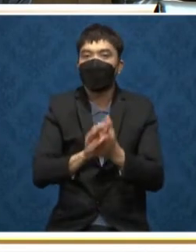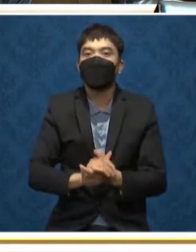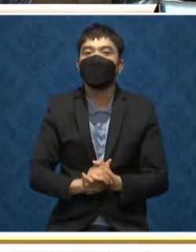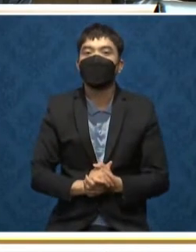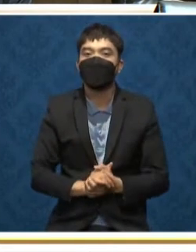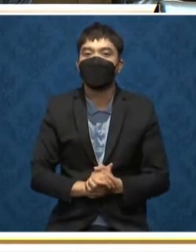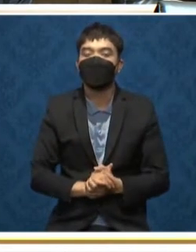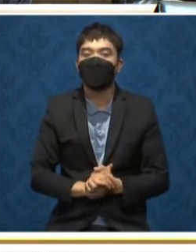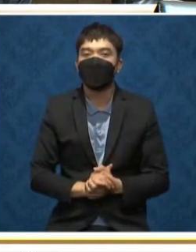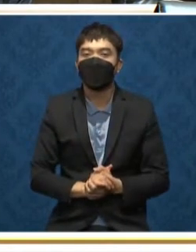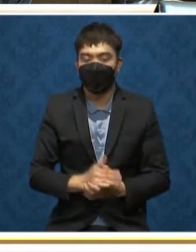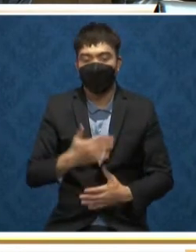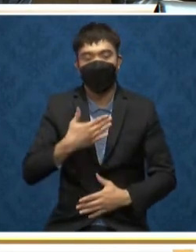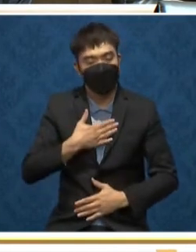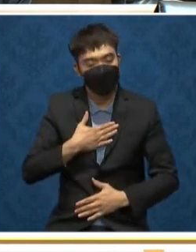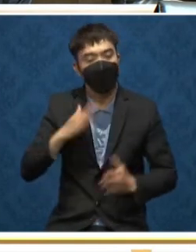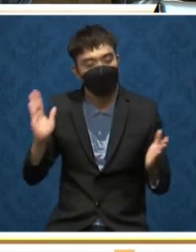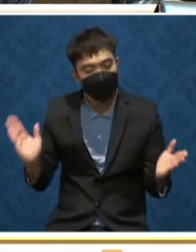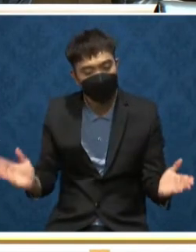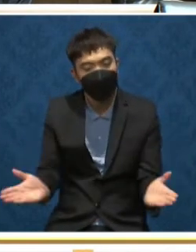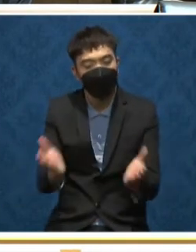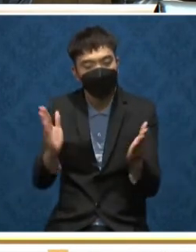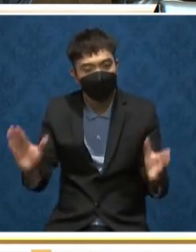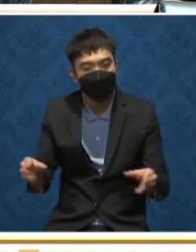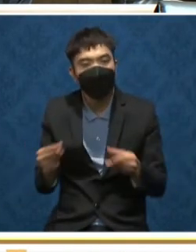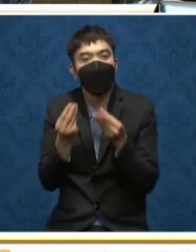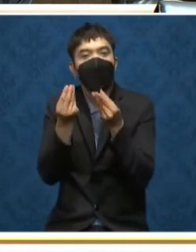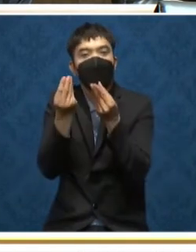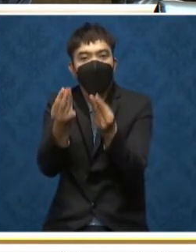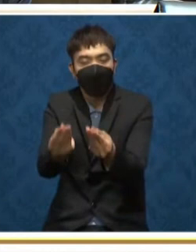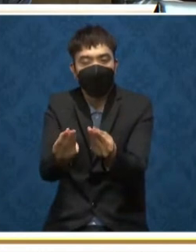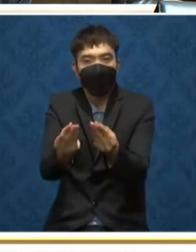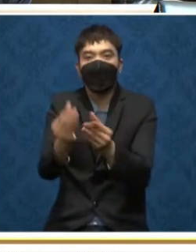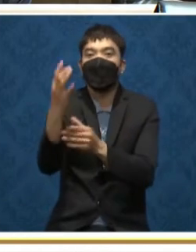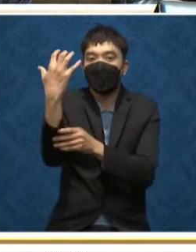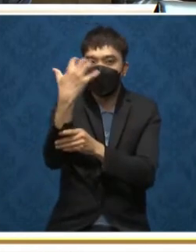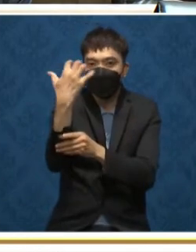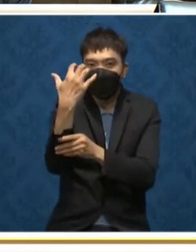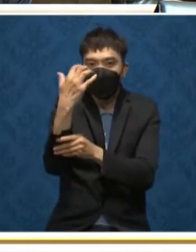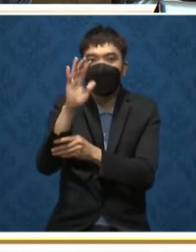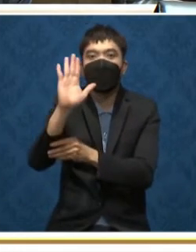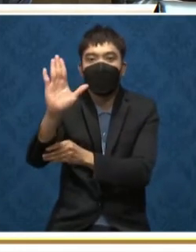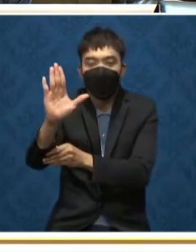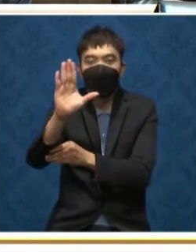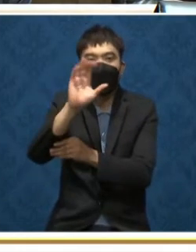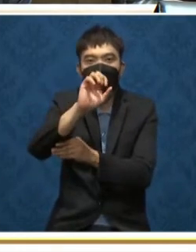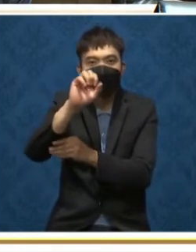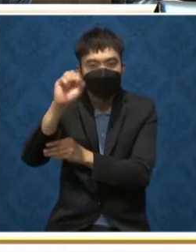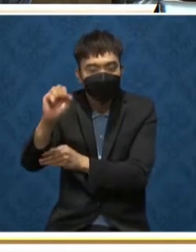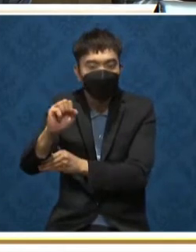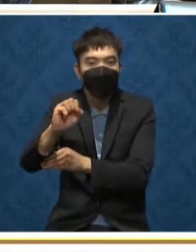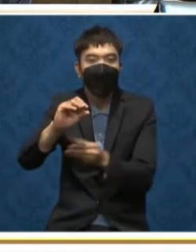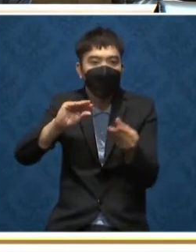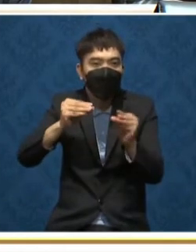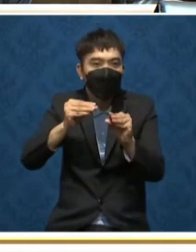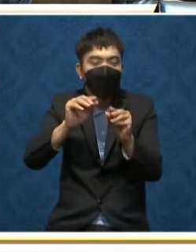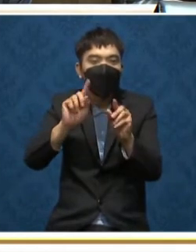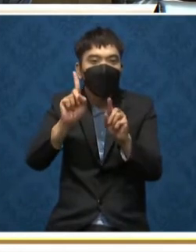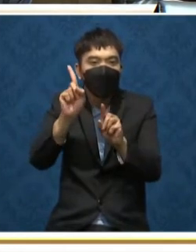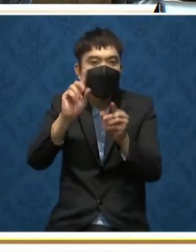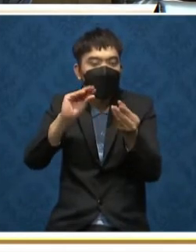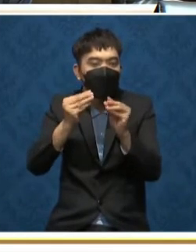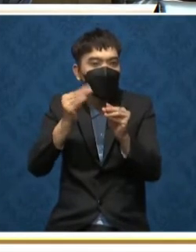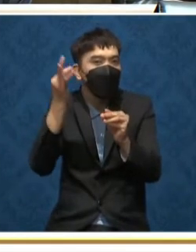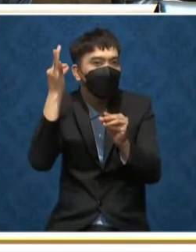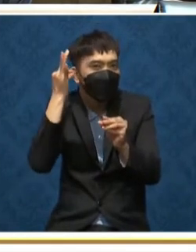ทั้งการสนับสนุนให้สถานีโทรทัศน์ของรัฐบาลสถานีวิทยุของรัฐบาล